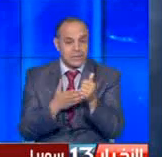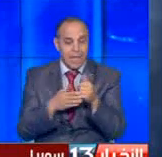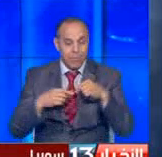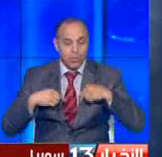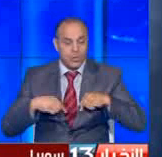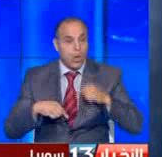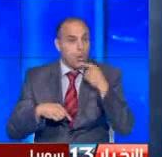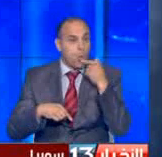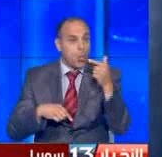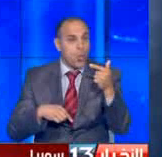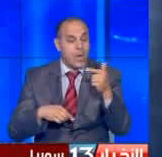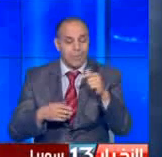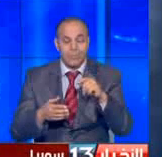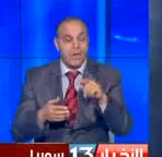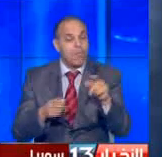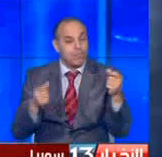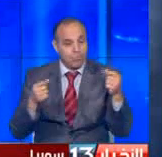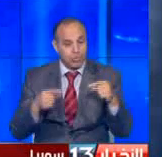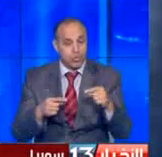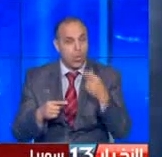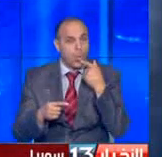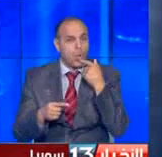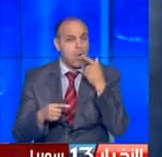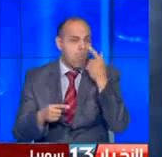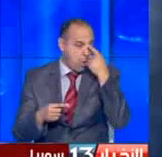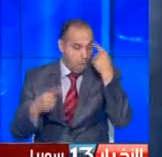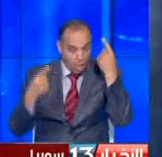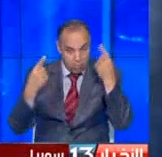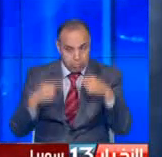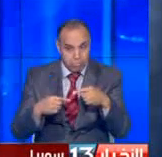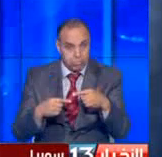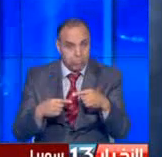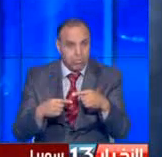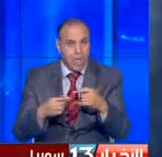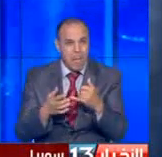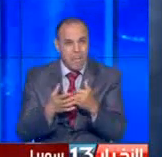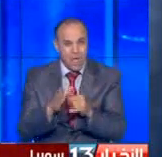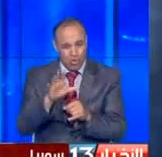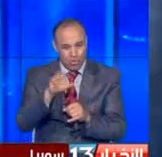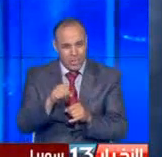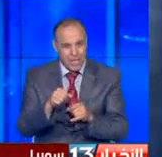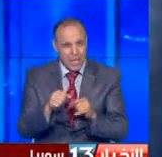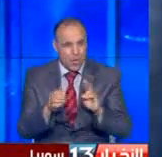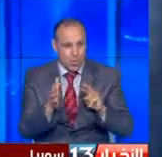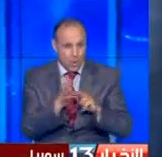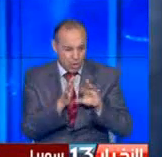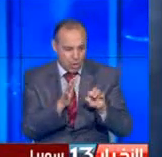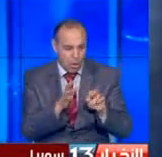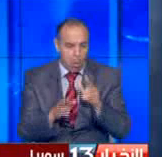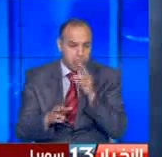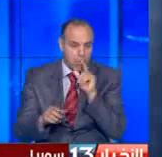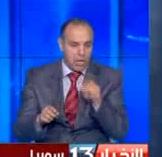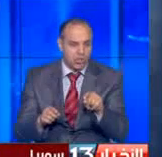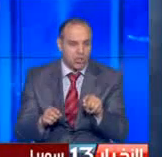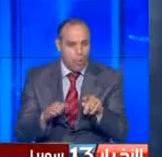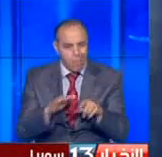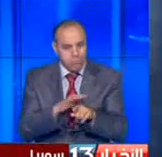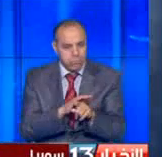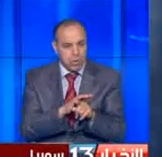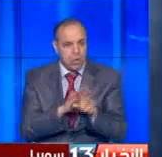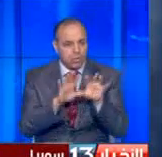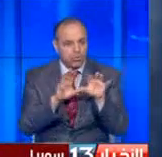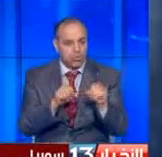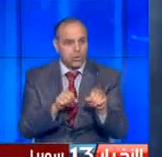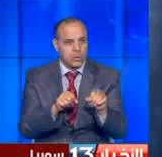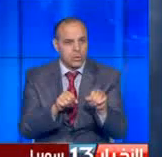المحليه الوليده في مواجهه تمرد محتمل لمحاوله استعاده السيطره على المدينه او محاوله التسلل تخريب